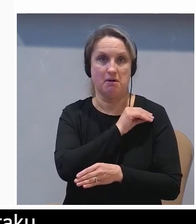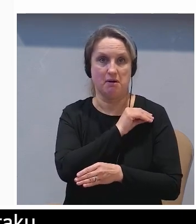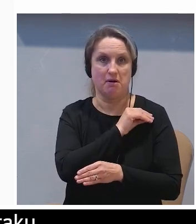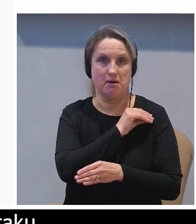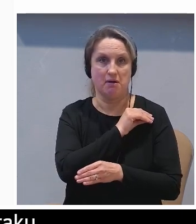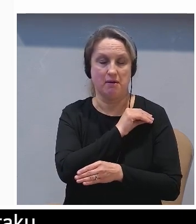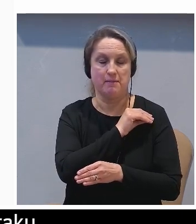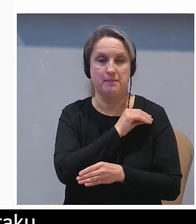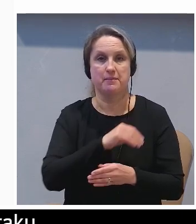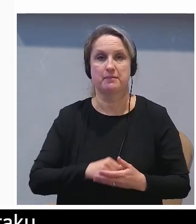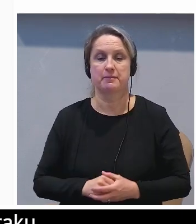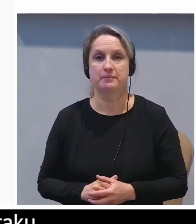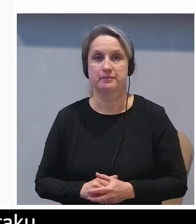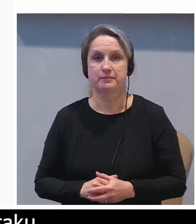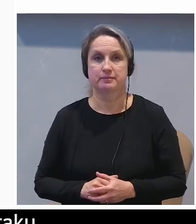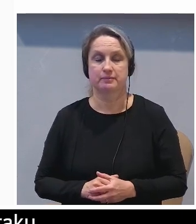Me